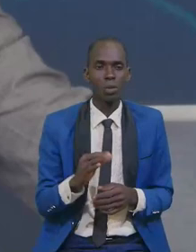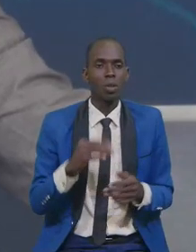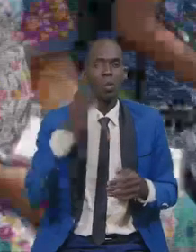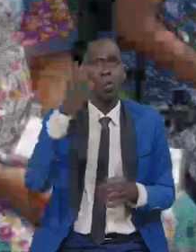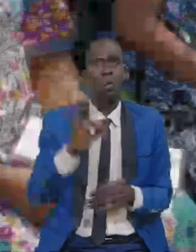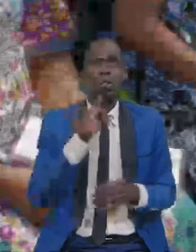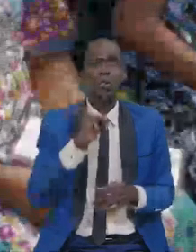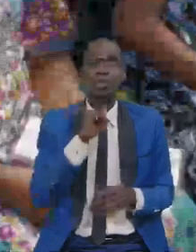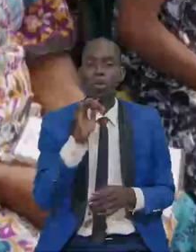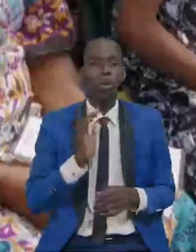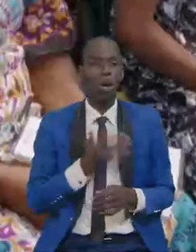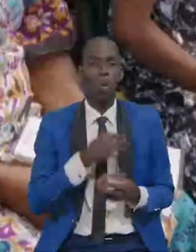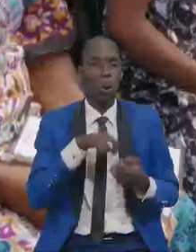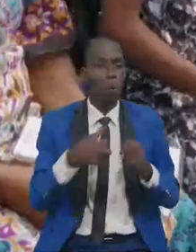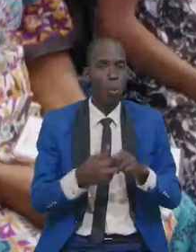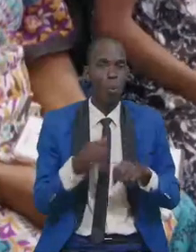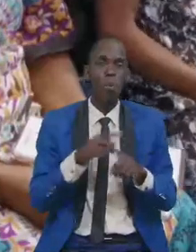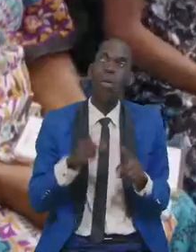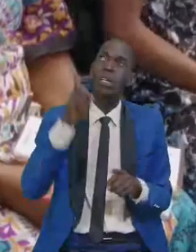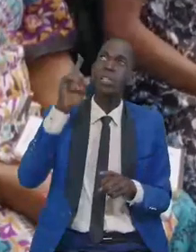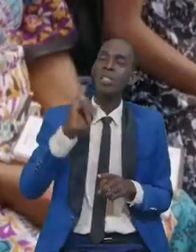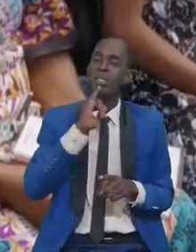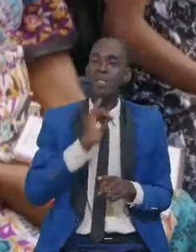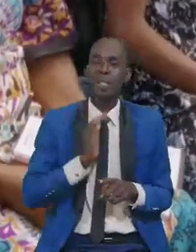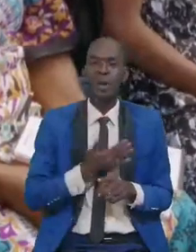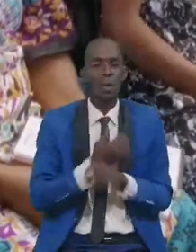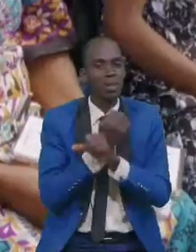n'est pas notre problème. Dieu est notre sauveur. Il est notre rédempteur.